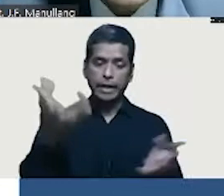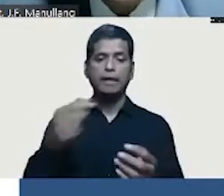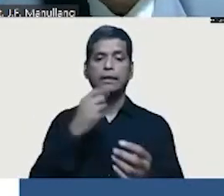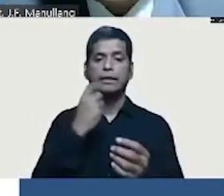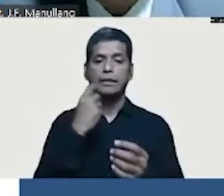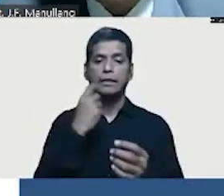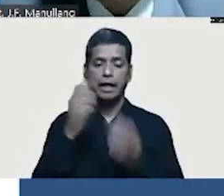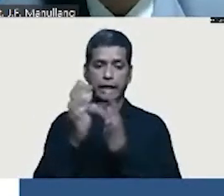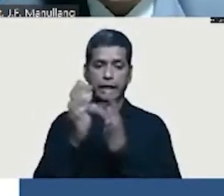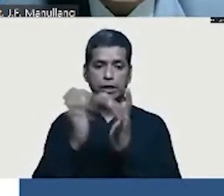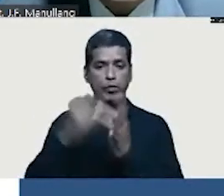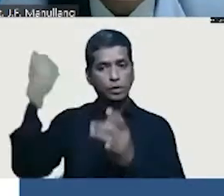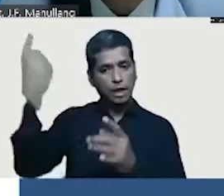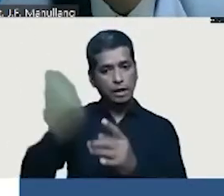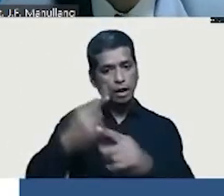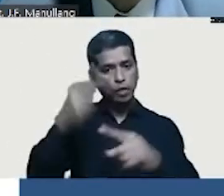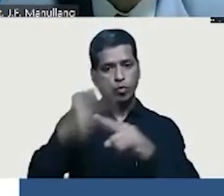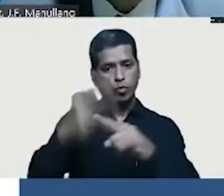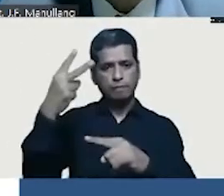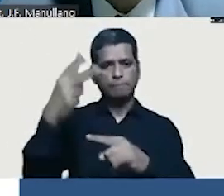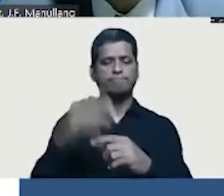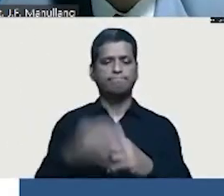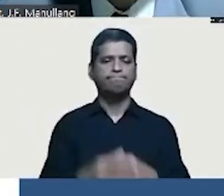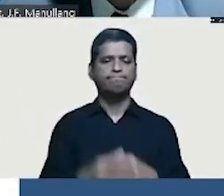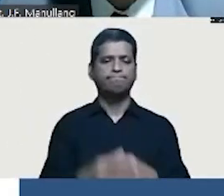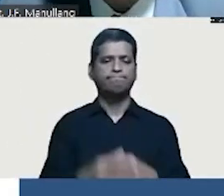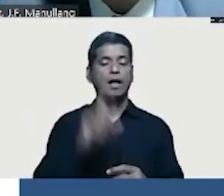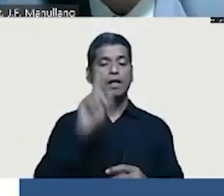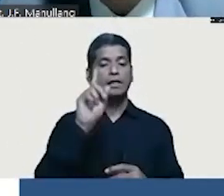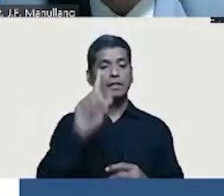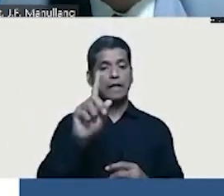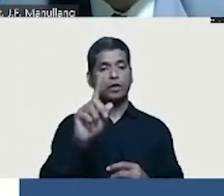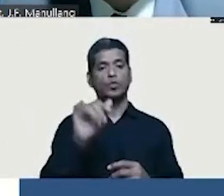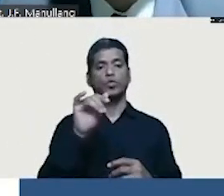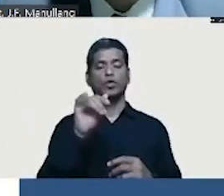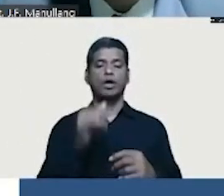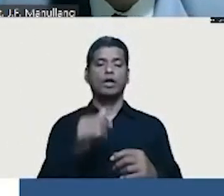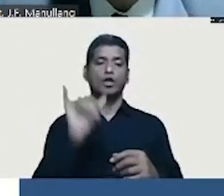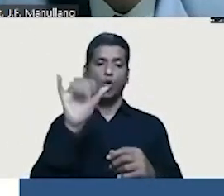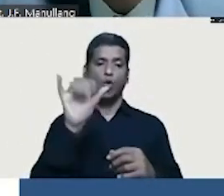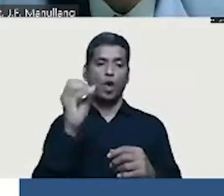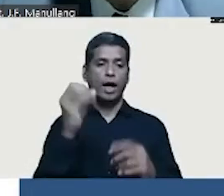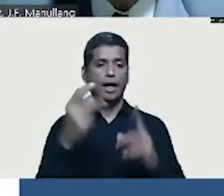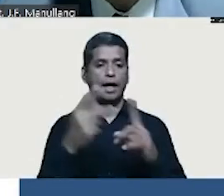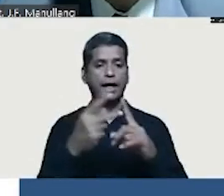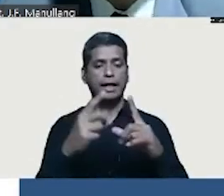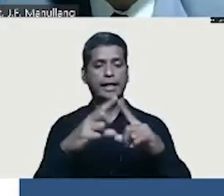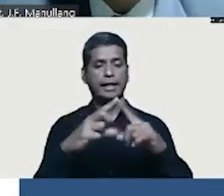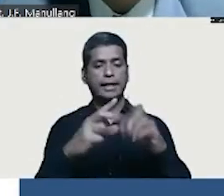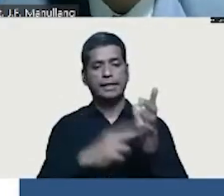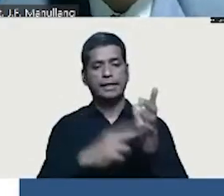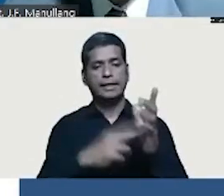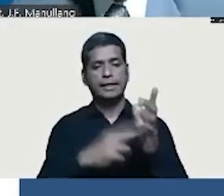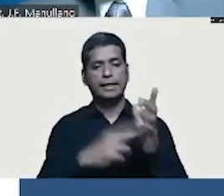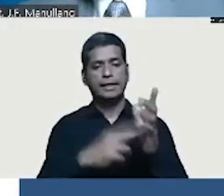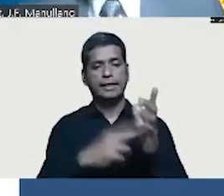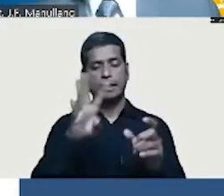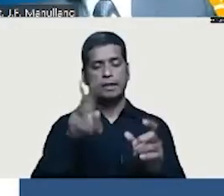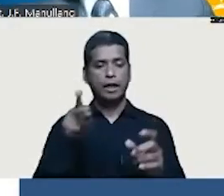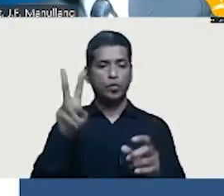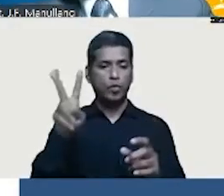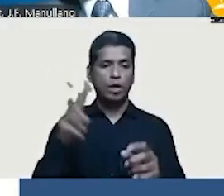tadi manis dalam suratnya setiap ruh yang mengaku bahwa Yesus Kristus telah datang sebagai manusia